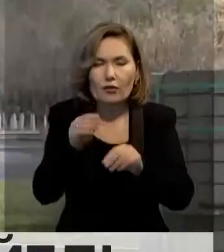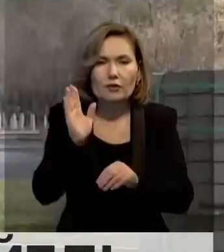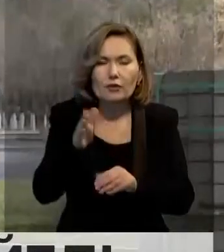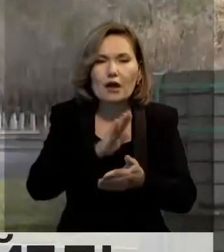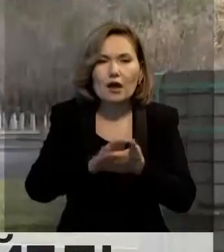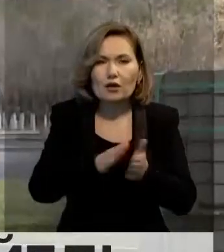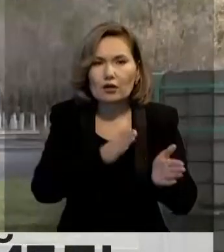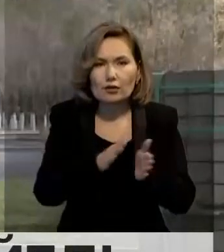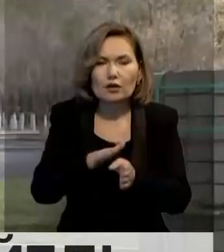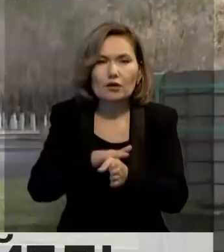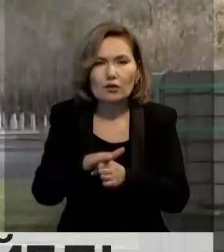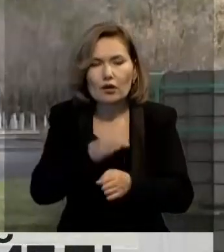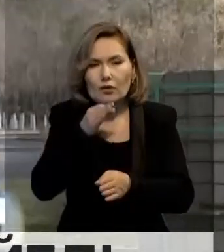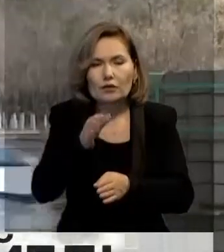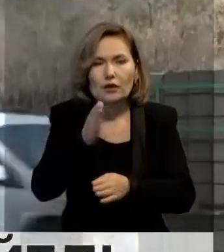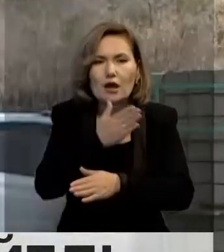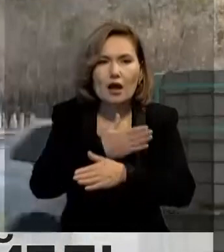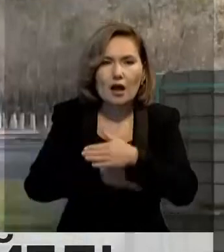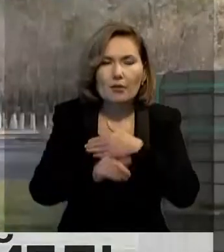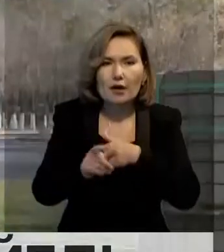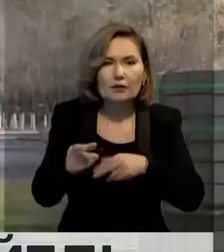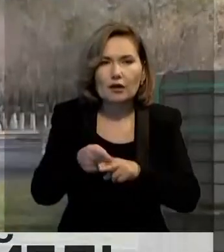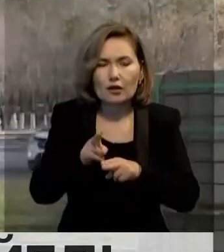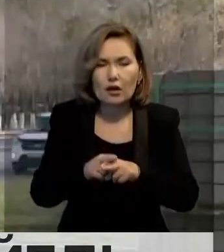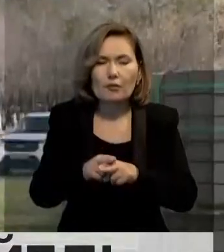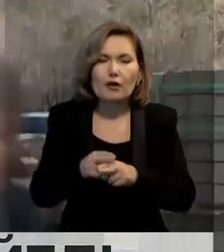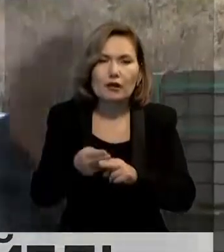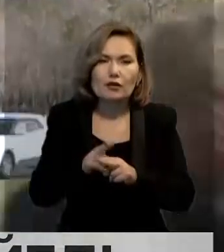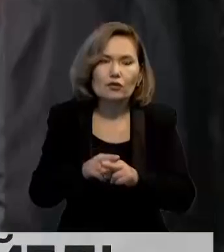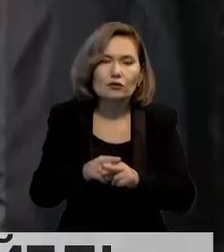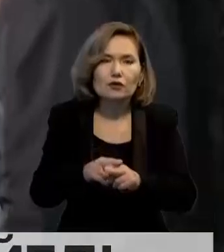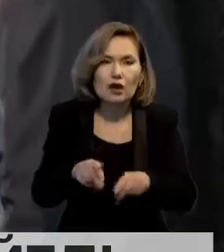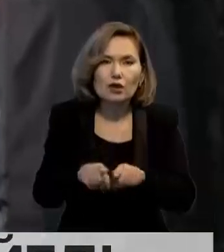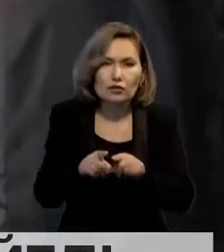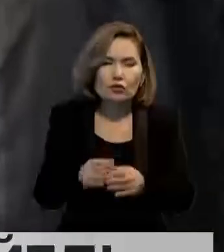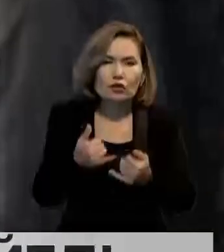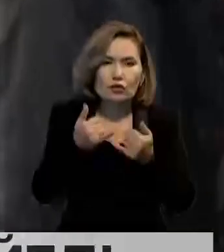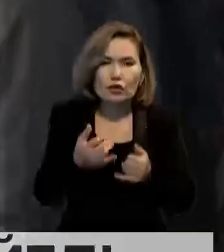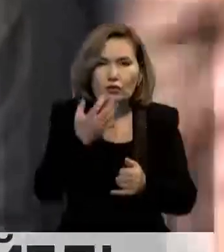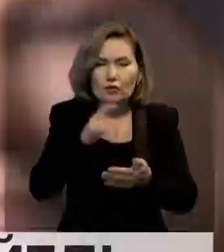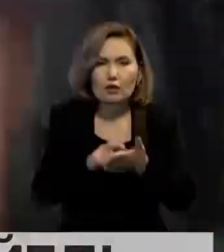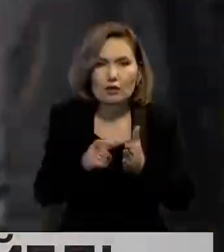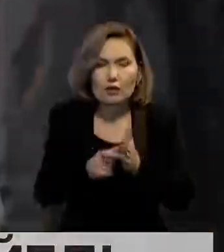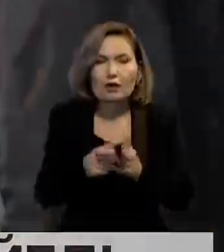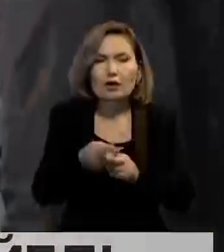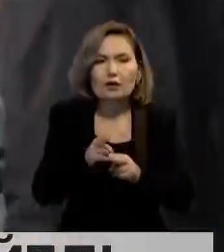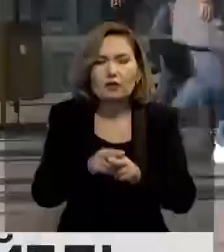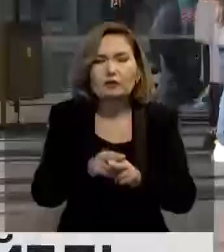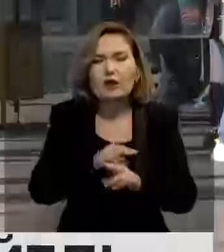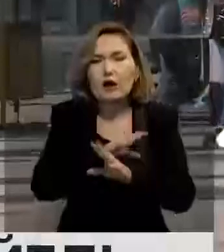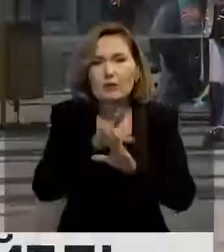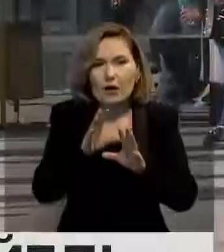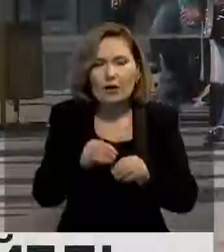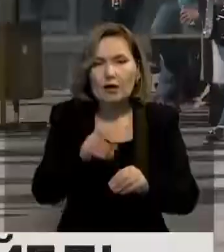Тазалығына да жауапты болады. Мүмкіндігі шектеулі жандар да еш кедергісіз кіріп шыға алатын болады. Аялдамалар салынған соң қалалық әкімдік балансына